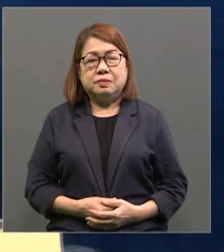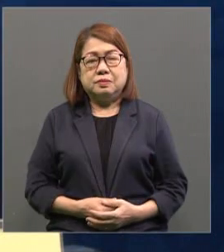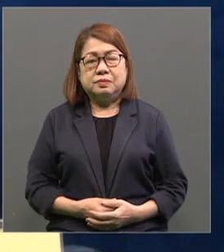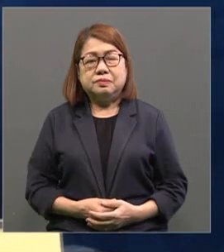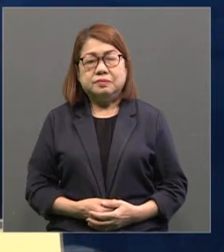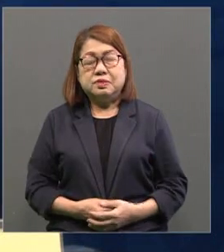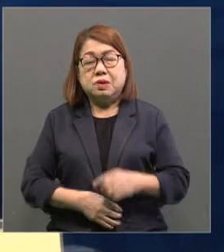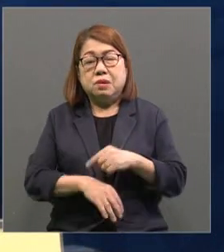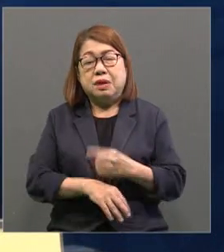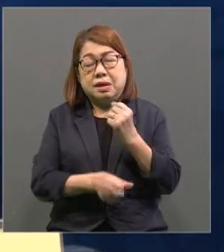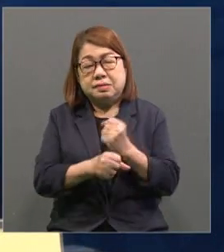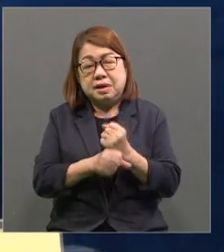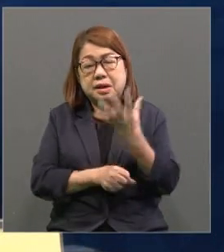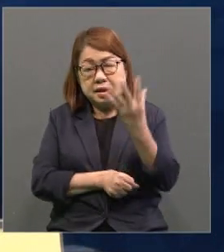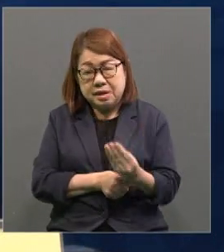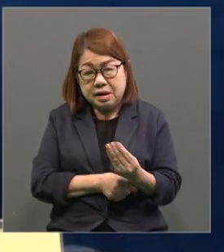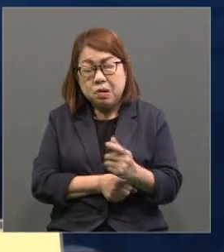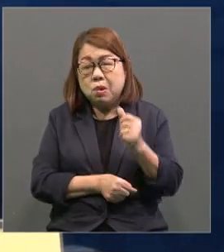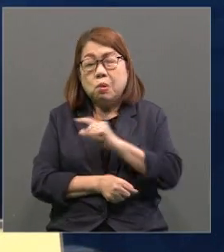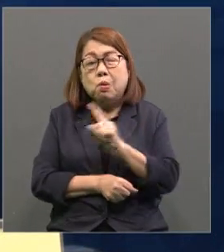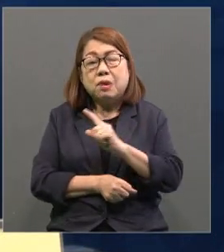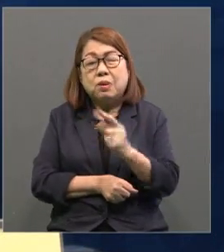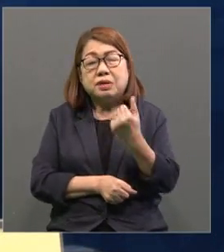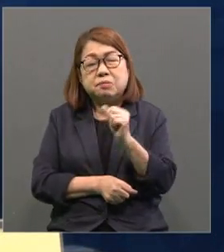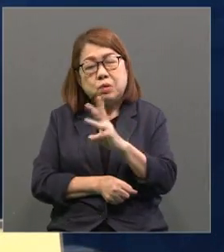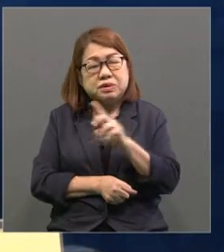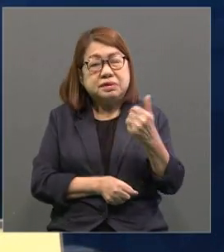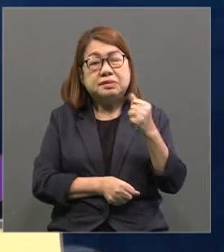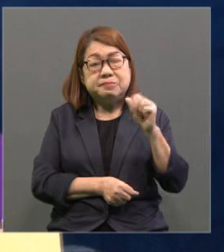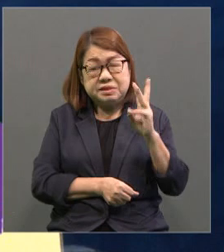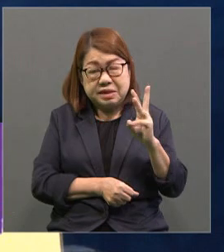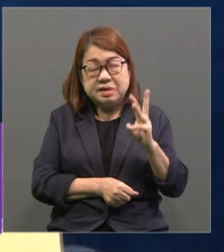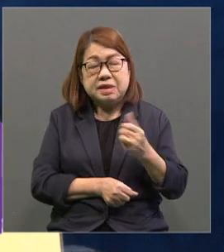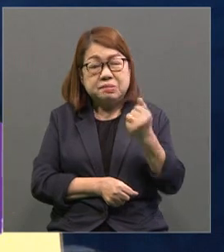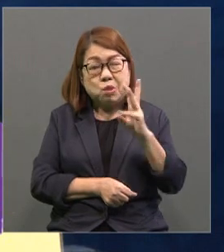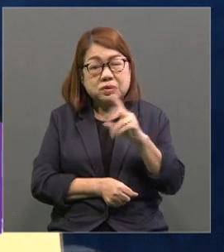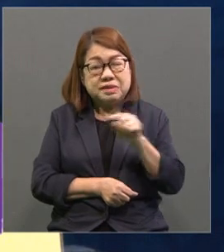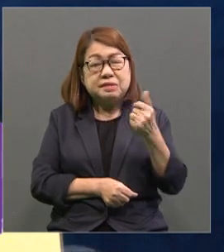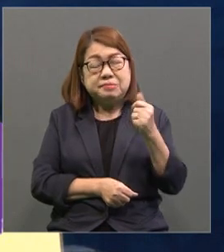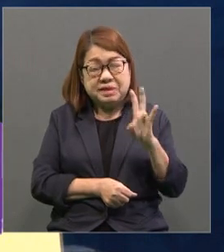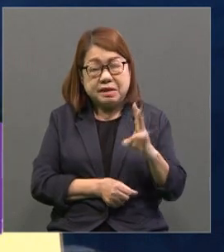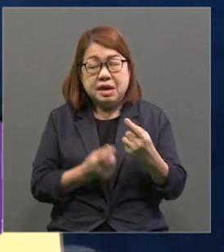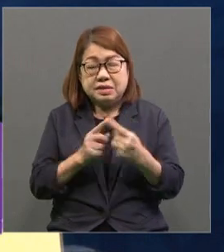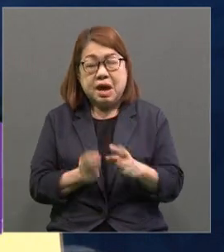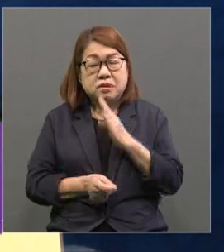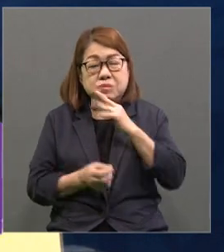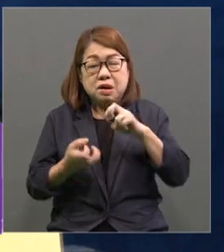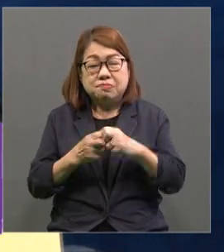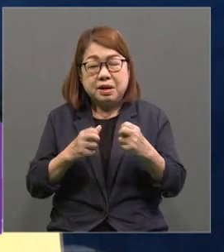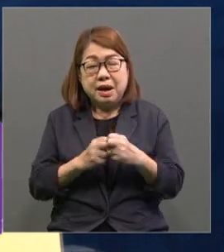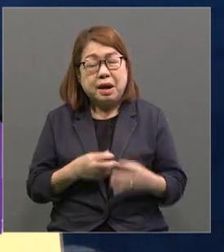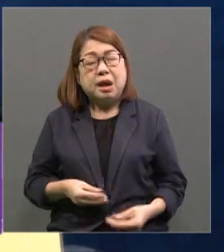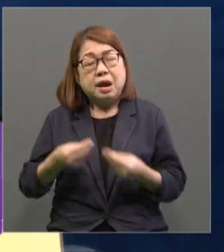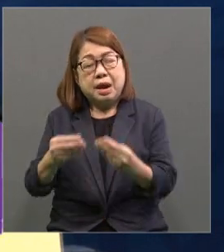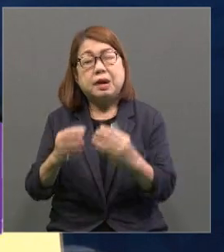เราเหลือเวลาทำงานอยู่อีกประมาณ 16-17 วันเพราะฉะนั้นผมเชื่อว่าอะไรก็ตามที่จะหากไม่ให้เกิดความเสียหายต่อความยุติธร